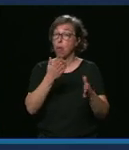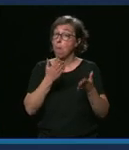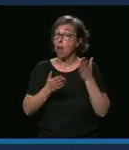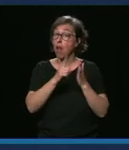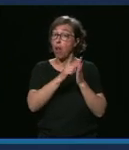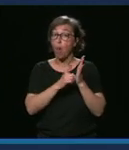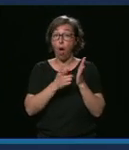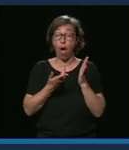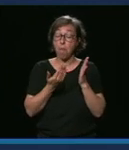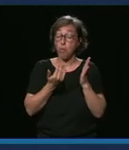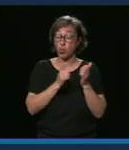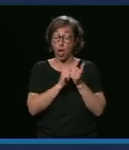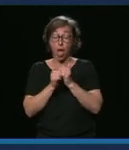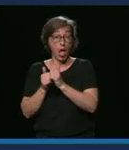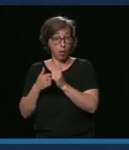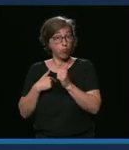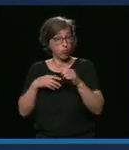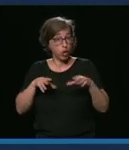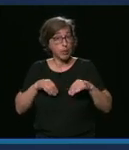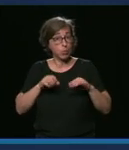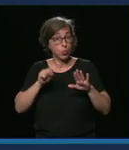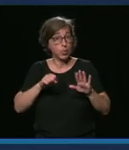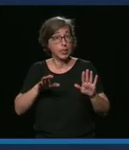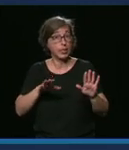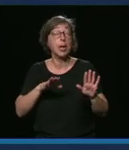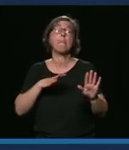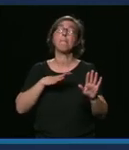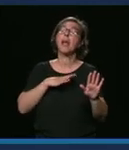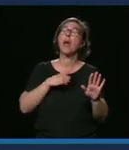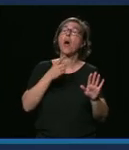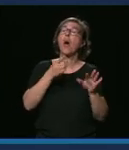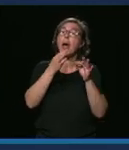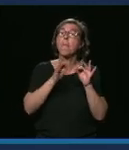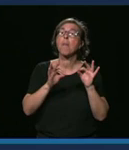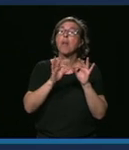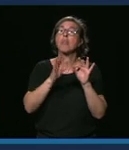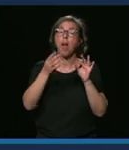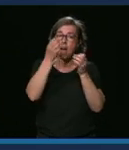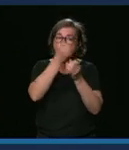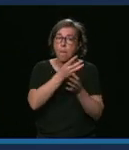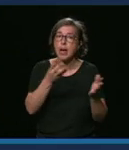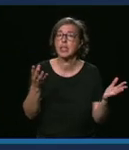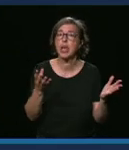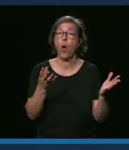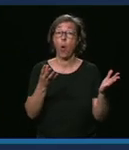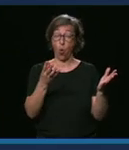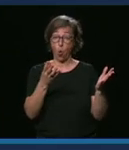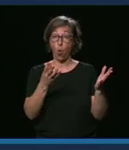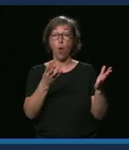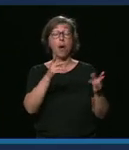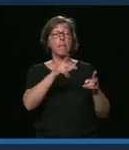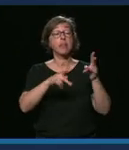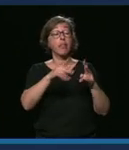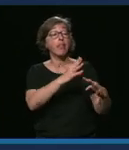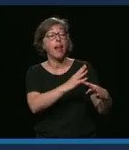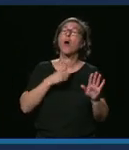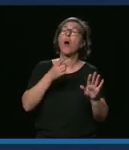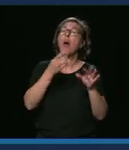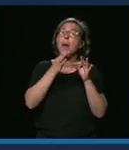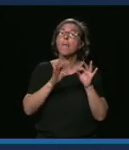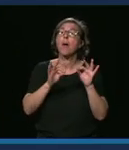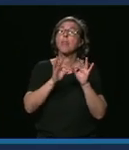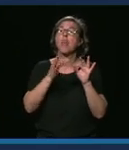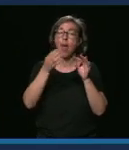Mais je veux rassurer tout le monde, Madame la Présidente, notre objectif, c'est de donner la voix aux usagers par toutes sortes de mesures et non de leur en